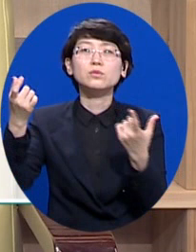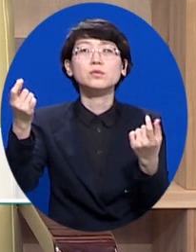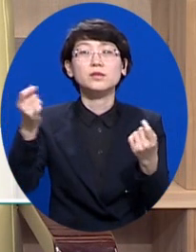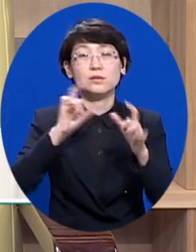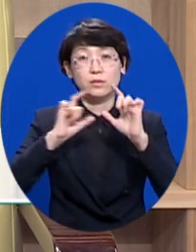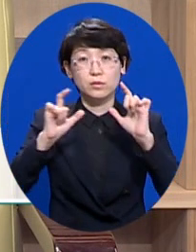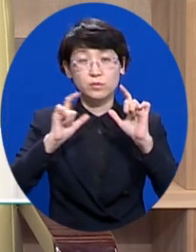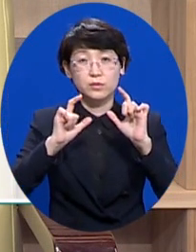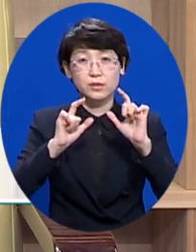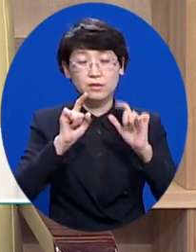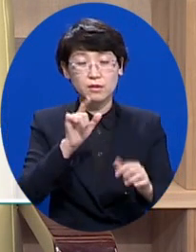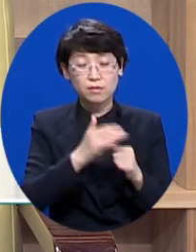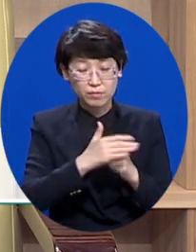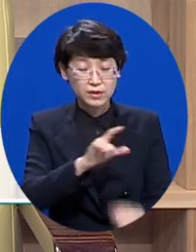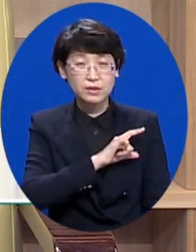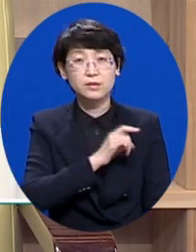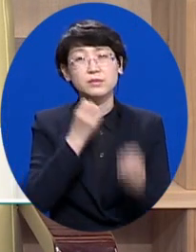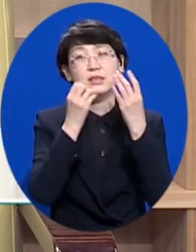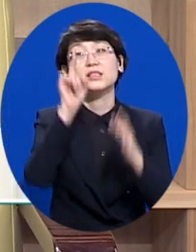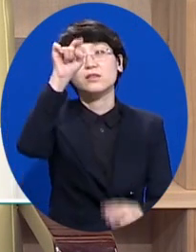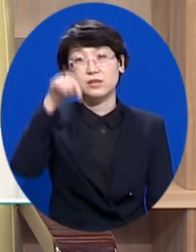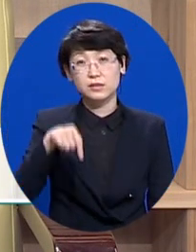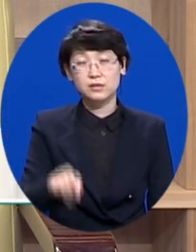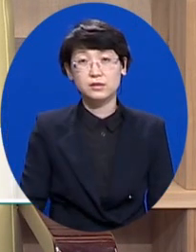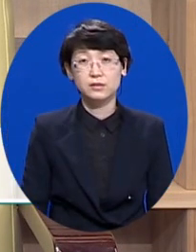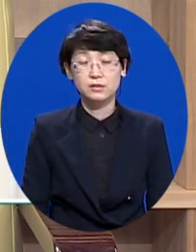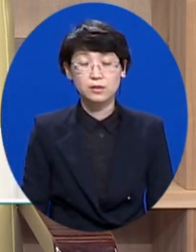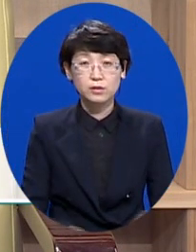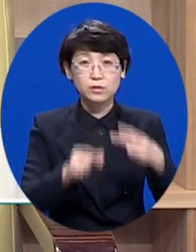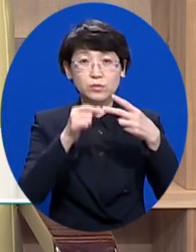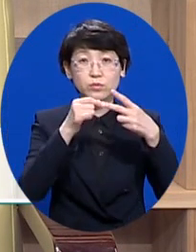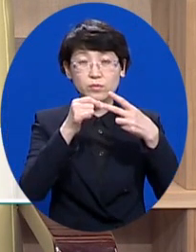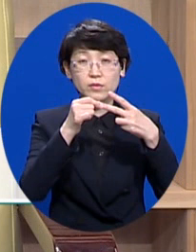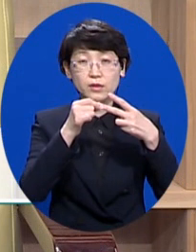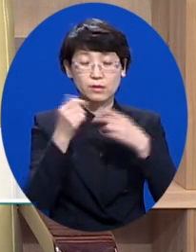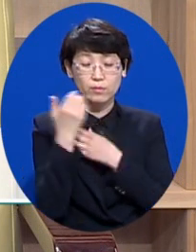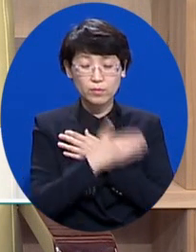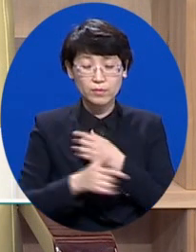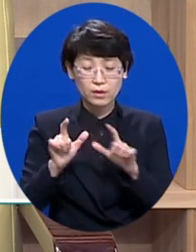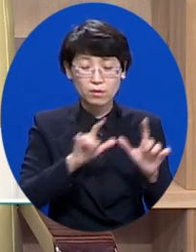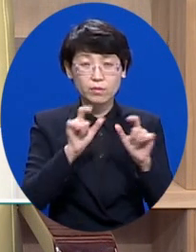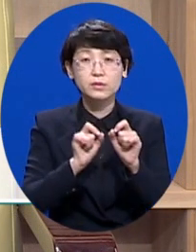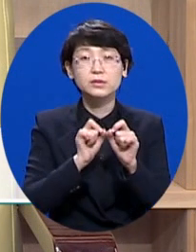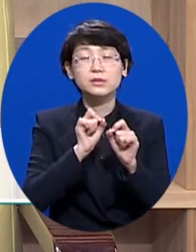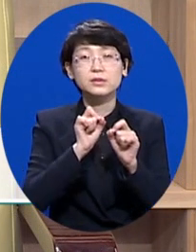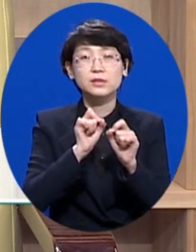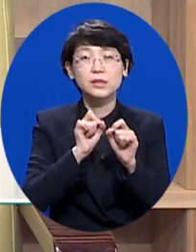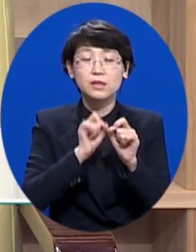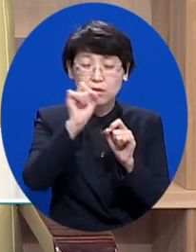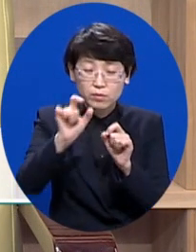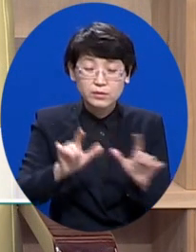단체를 신천지라고 부르는 거죠. 두 번째는 육체 영생 교리입니다. 그러니까